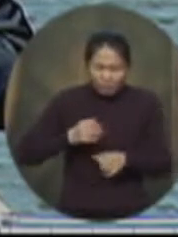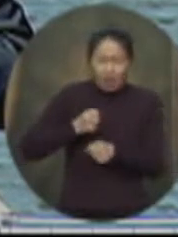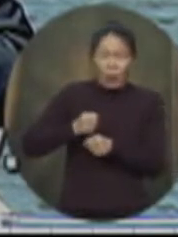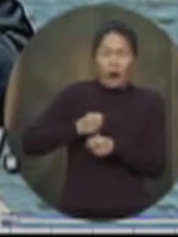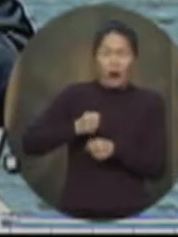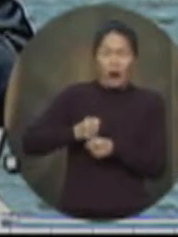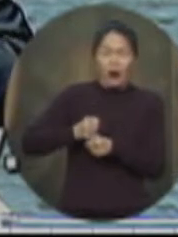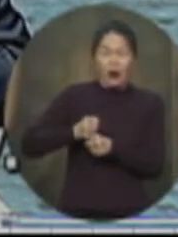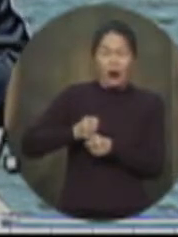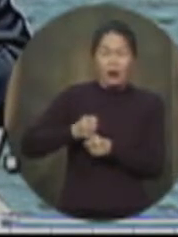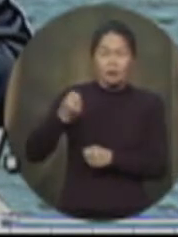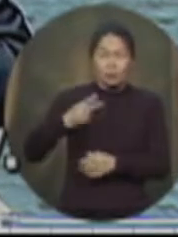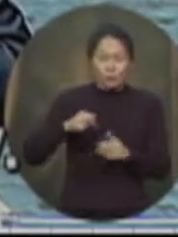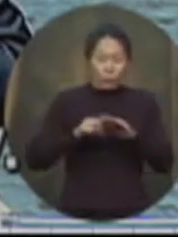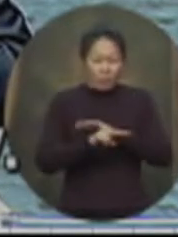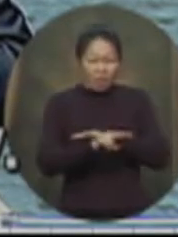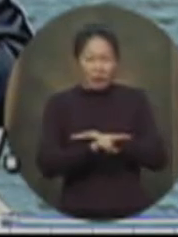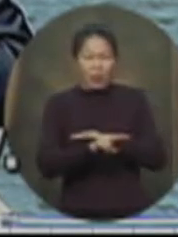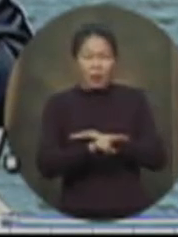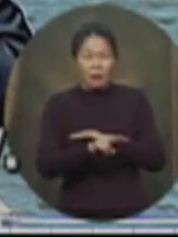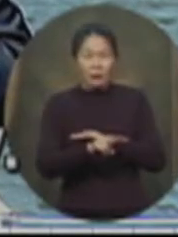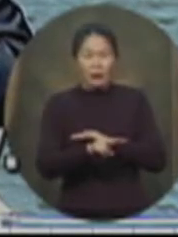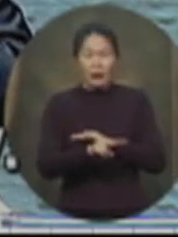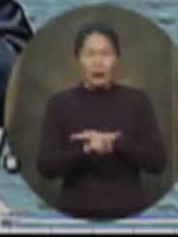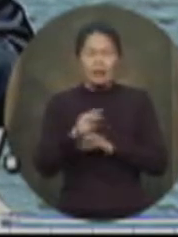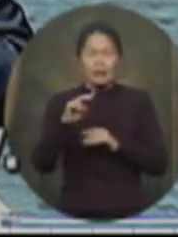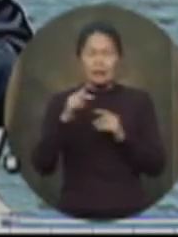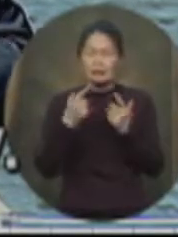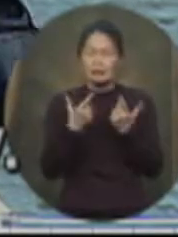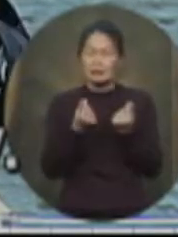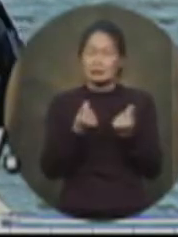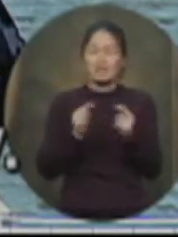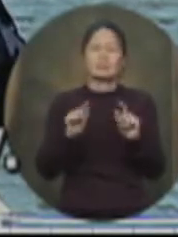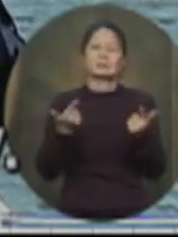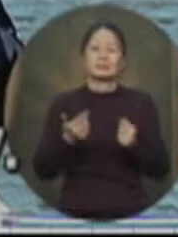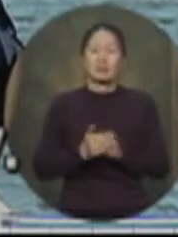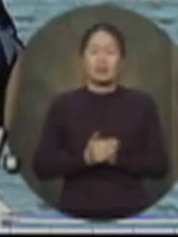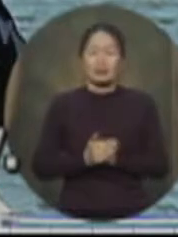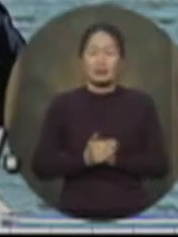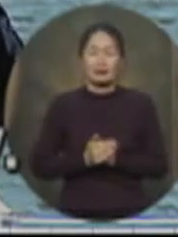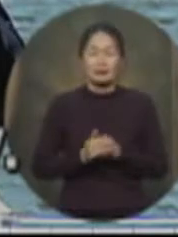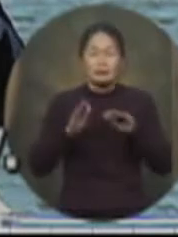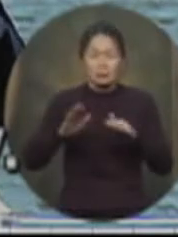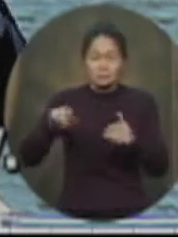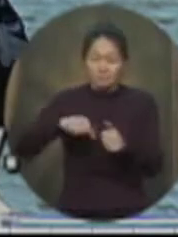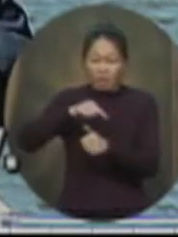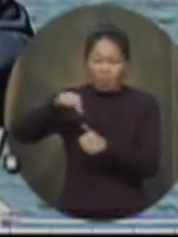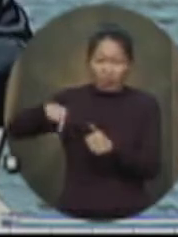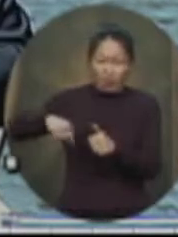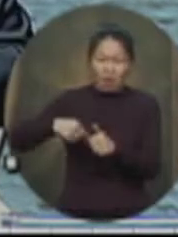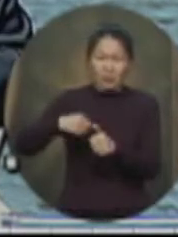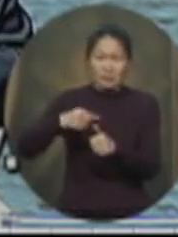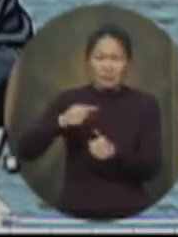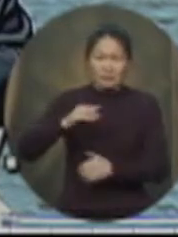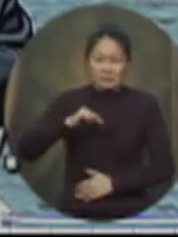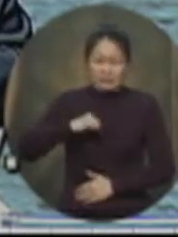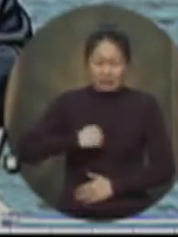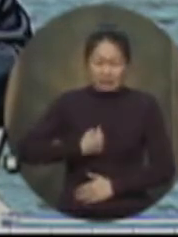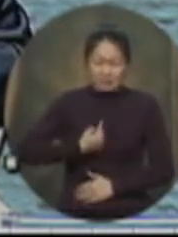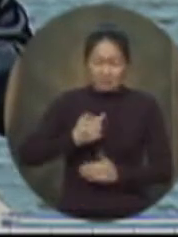하거나 또는 도망가려고 하거나 그렇게 하지를 않습니다 상황은 지금 사람들이 자기를 죽이려고 하는